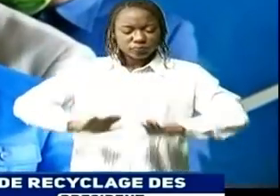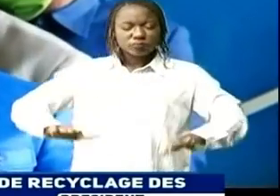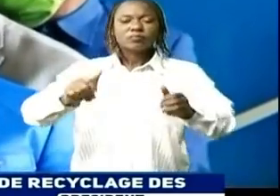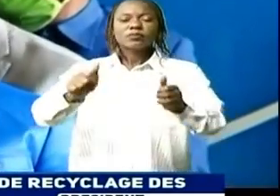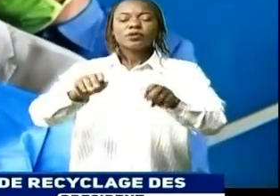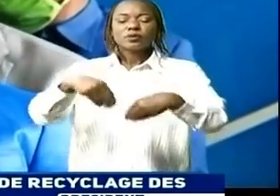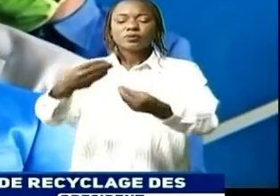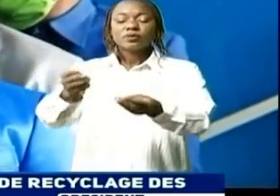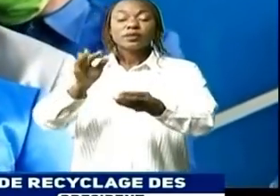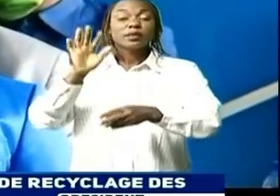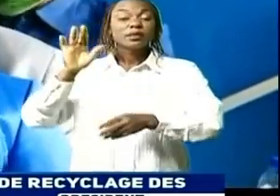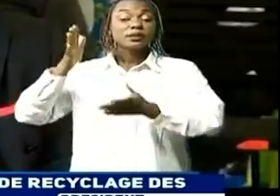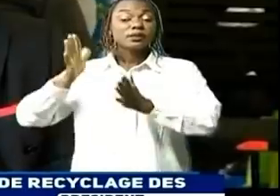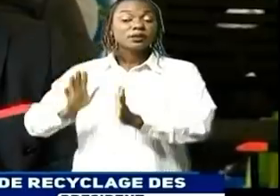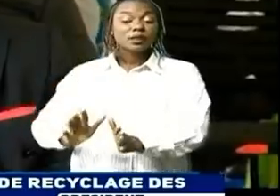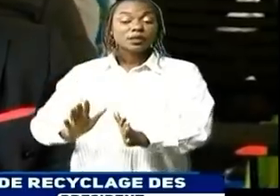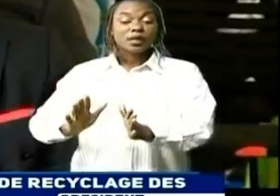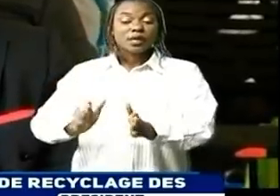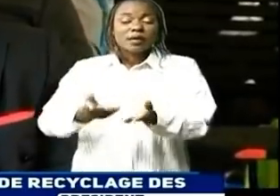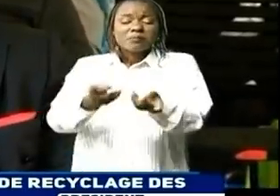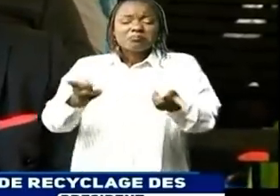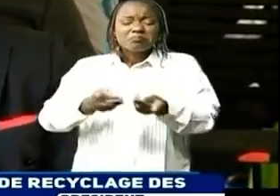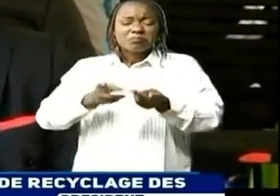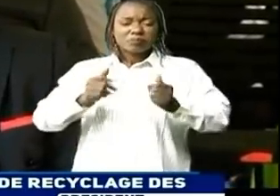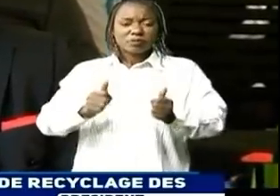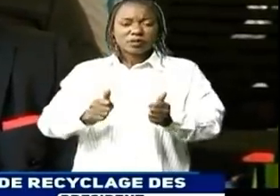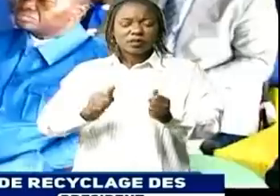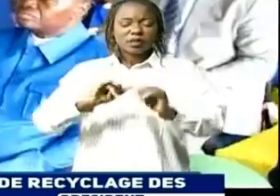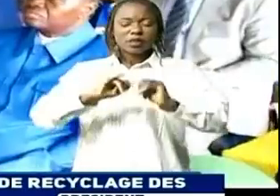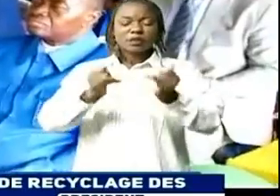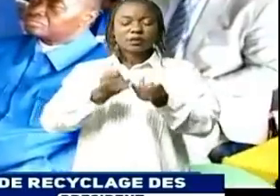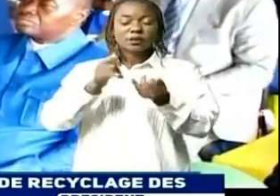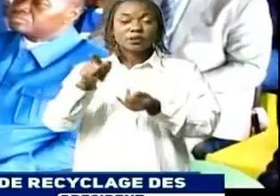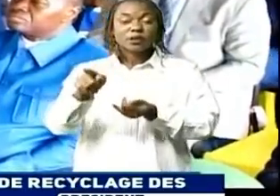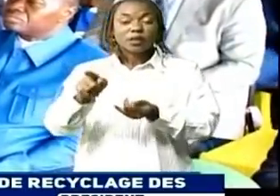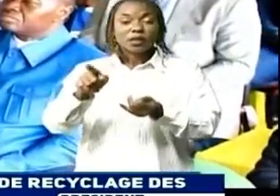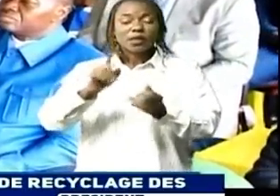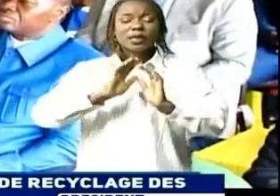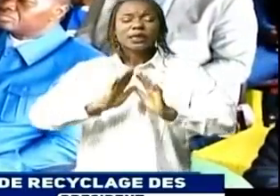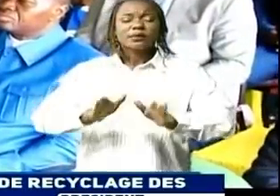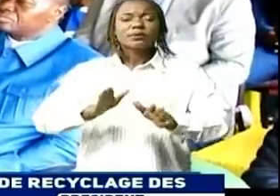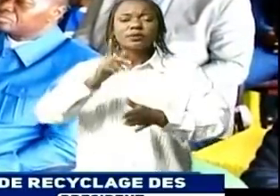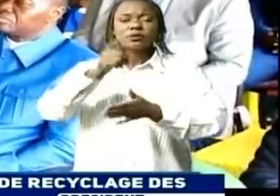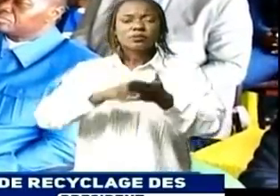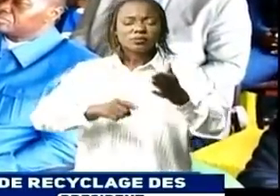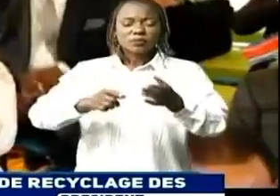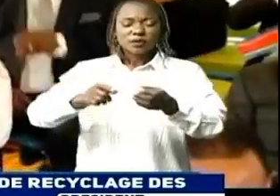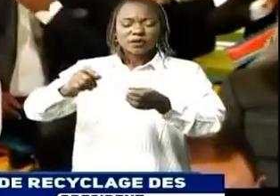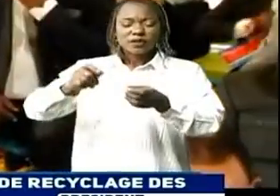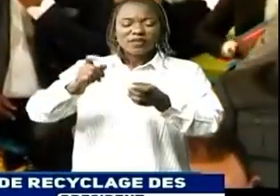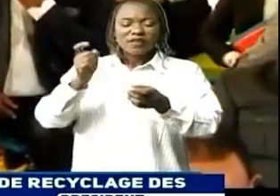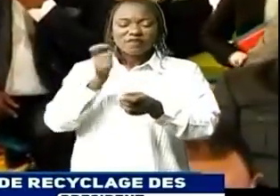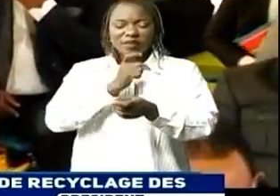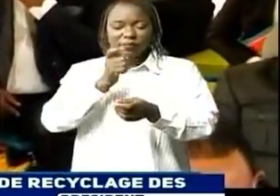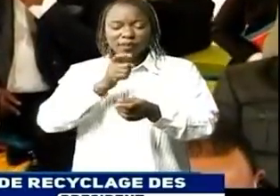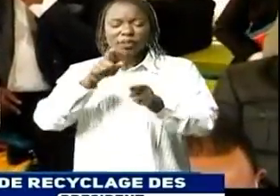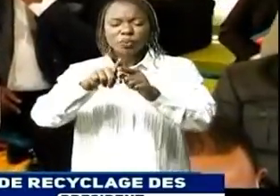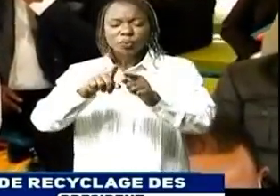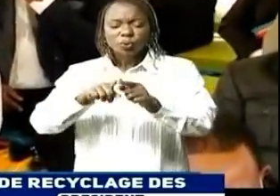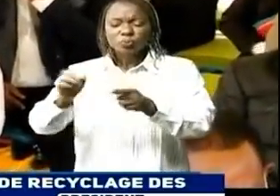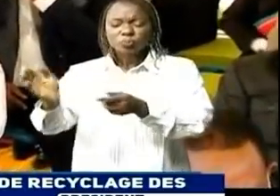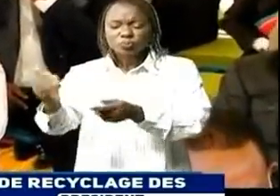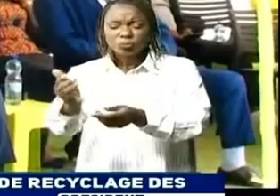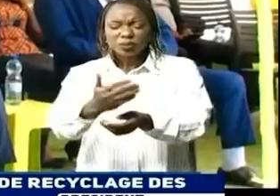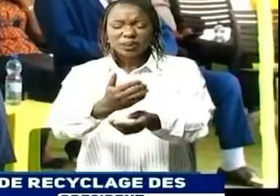aux Kinois un cadre de vie sain. L'usine Kintoko Okeplast a la capacité de traitement de 50 tonnes de déchets